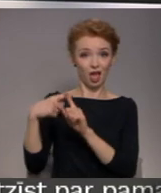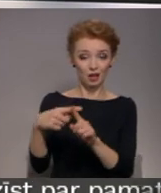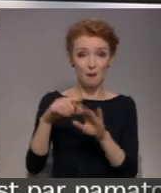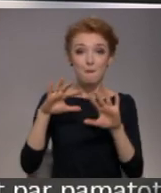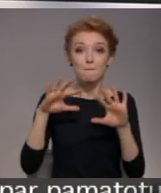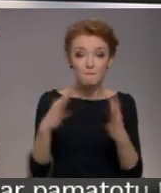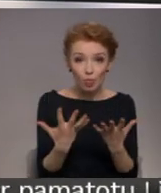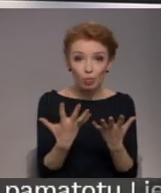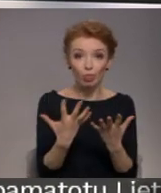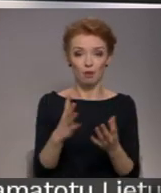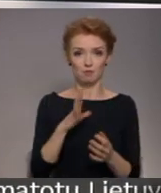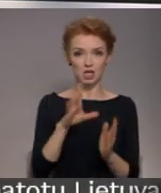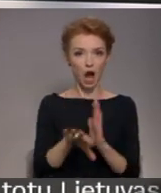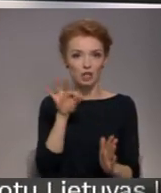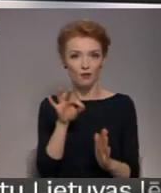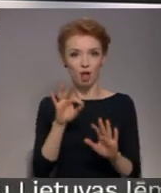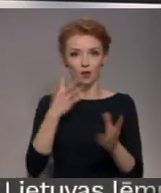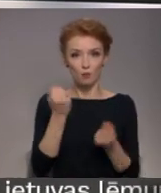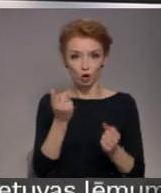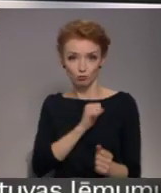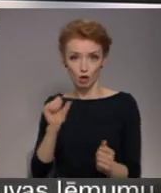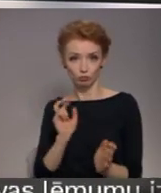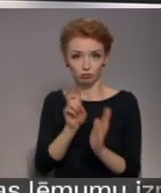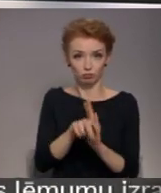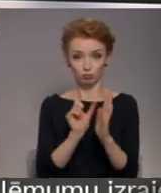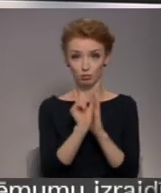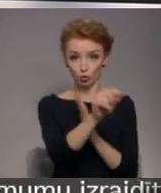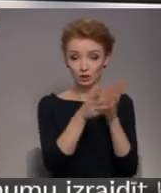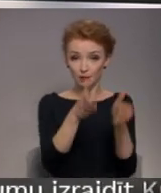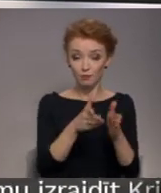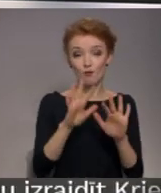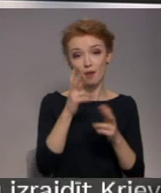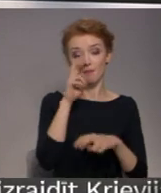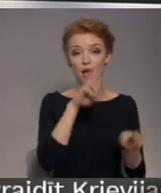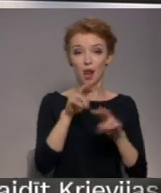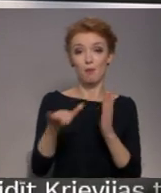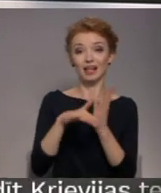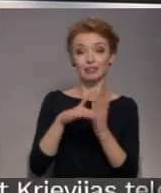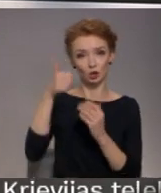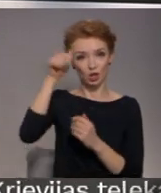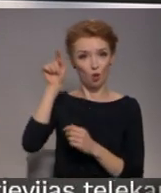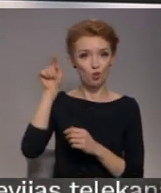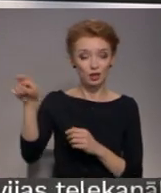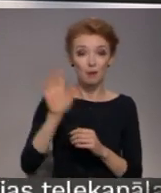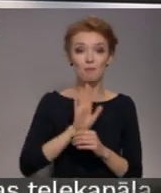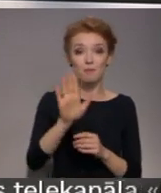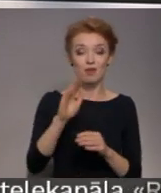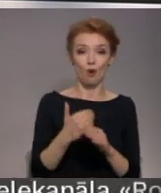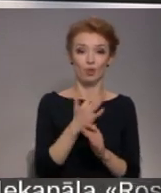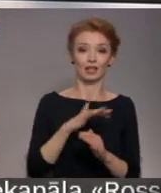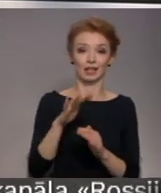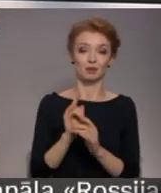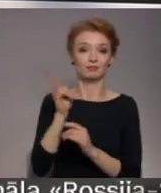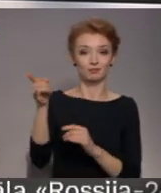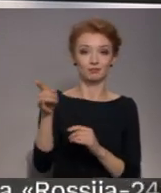nostādīta izvēles priekšā – kāpt auto un uz slimnīcu doties pašiem vai meklēt palīdzību Igaunijā. Pie jaunās ģimenes viesojās Vidzemes